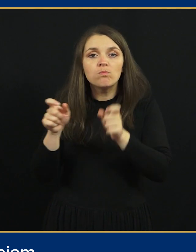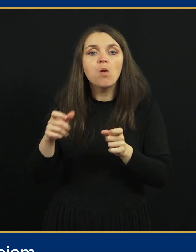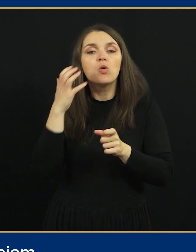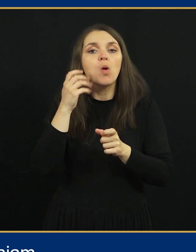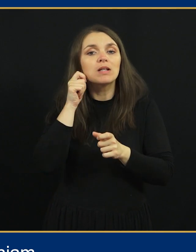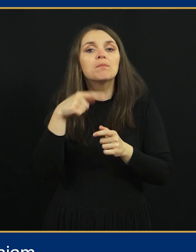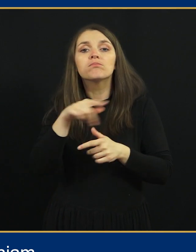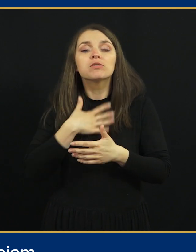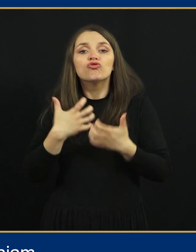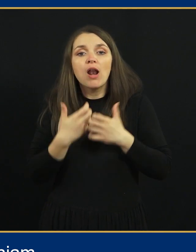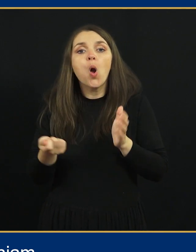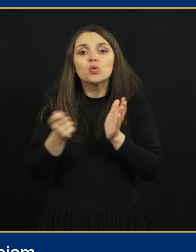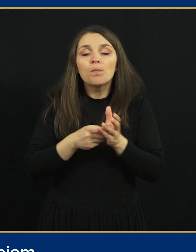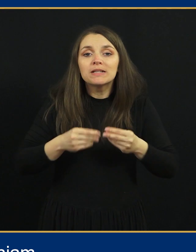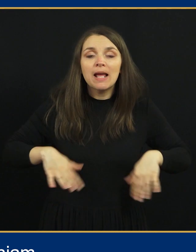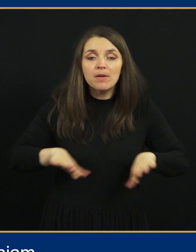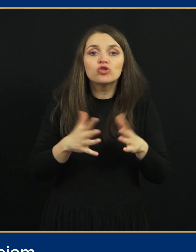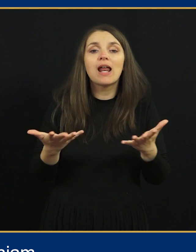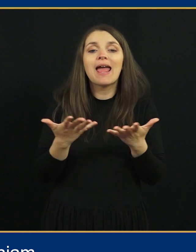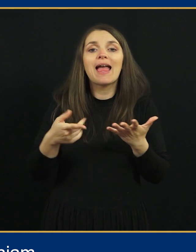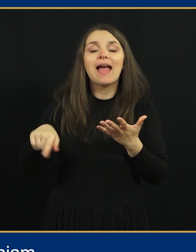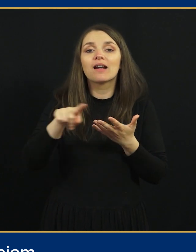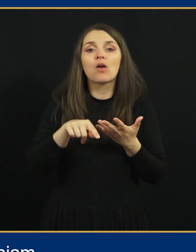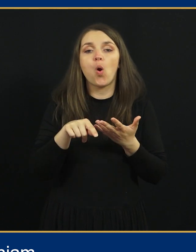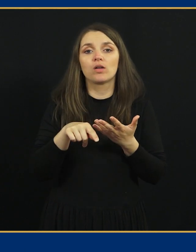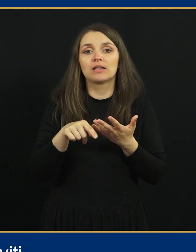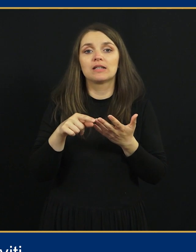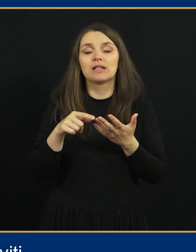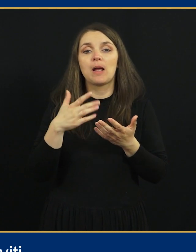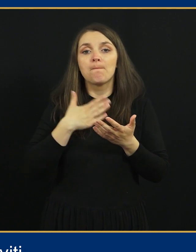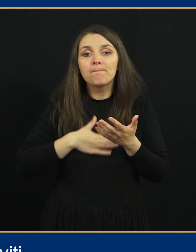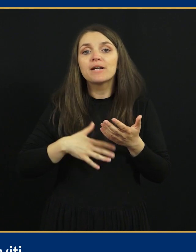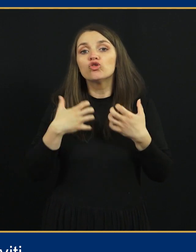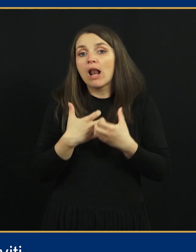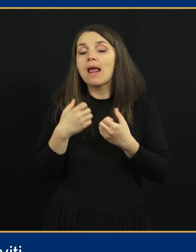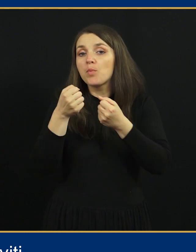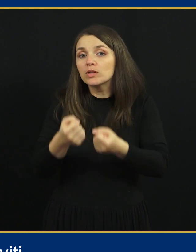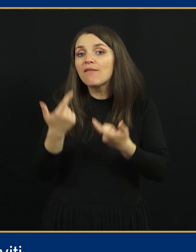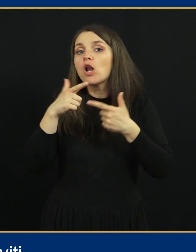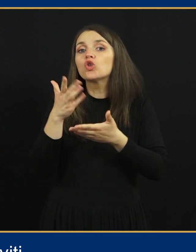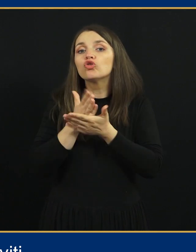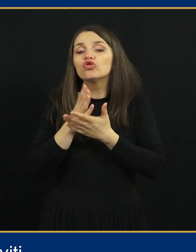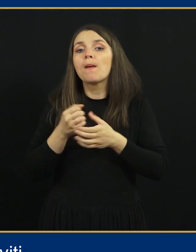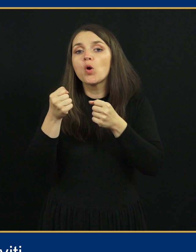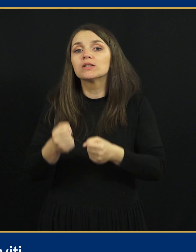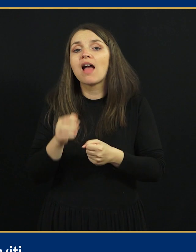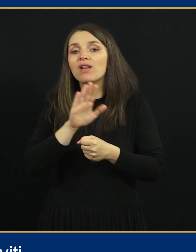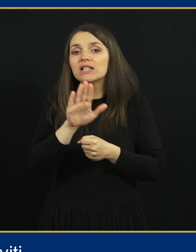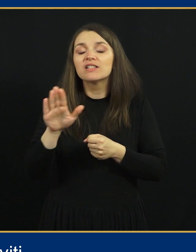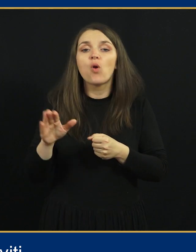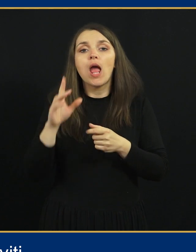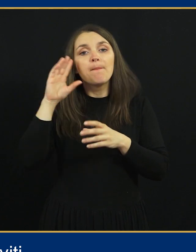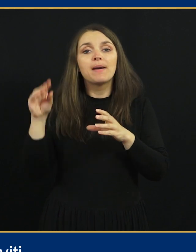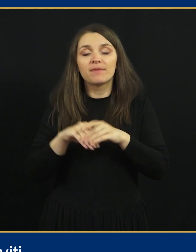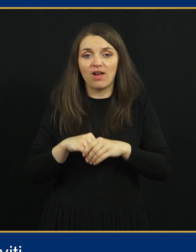odkupa Romom in Romkinjam, ki bi si želeli odkupiti zemljišča, na katerih bi ali želeli postaviti ali so